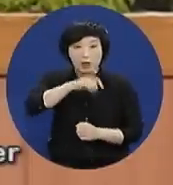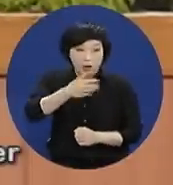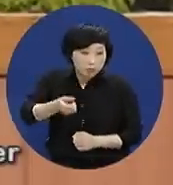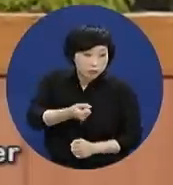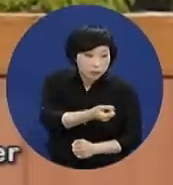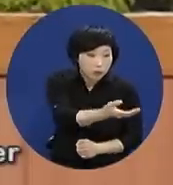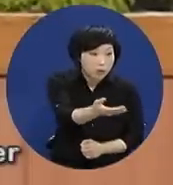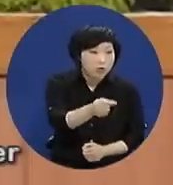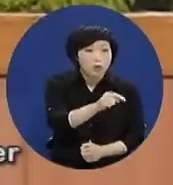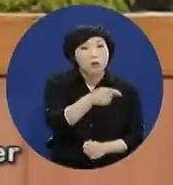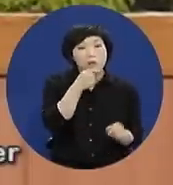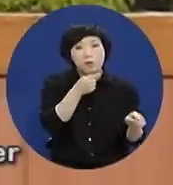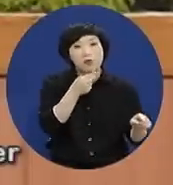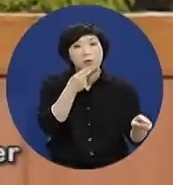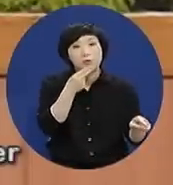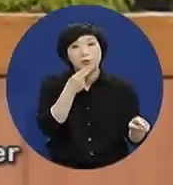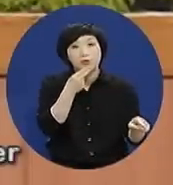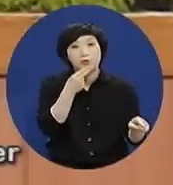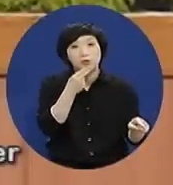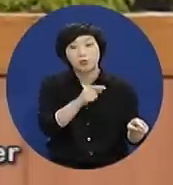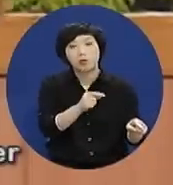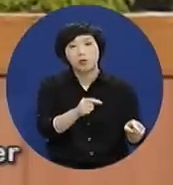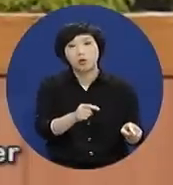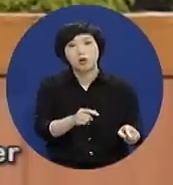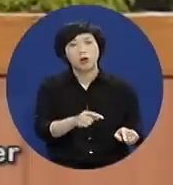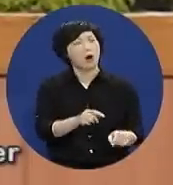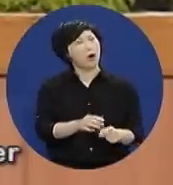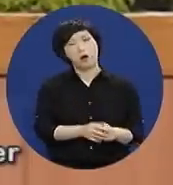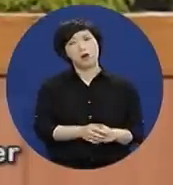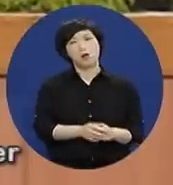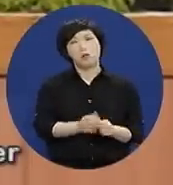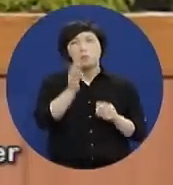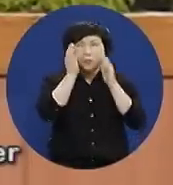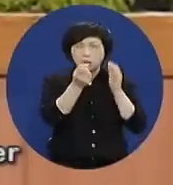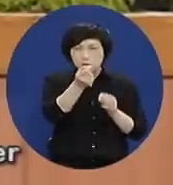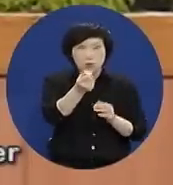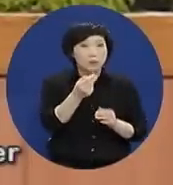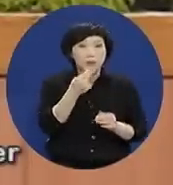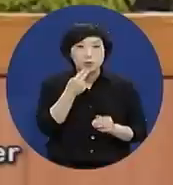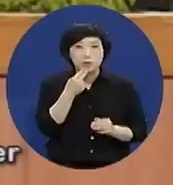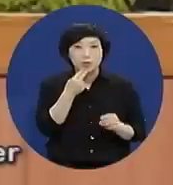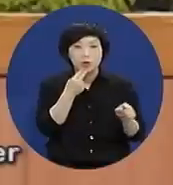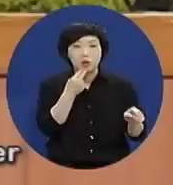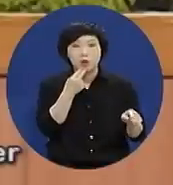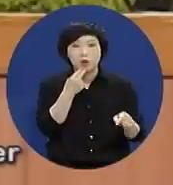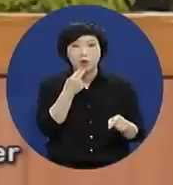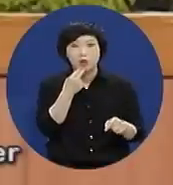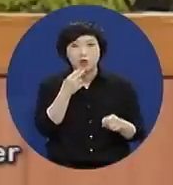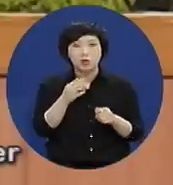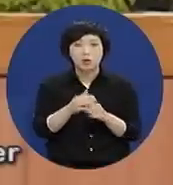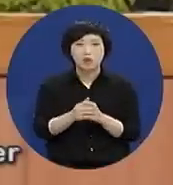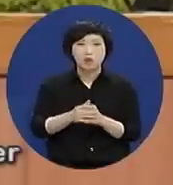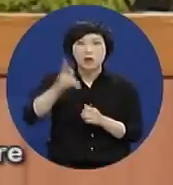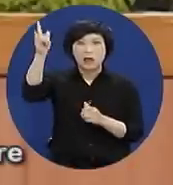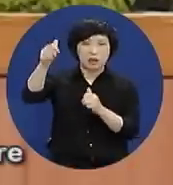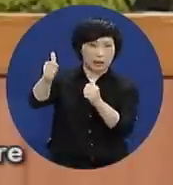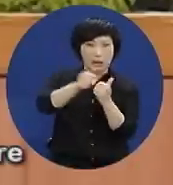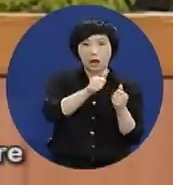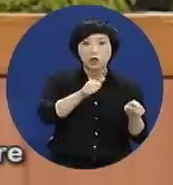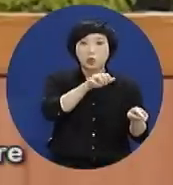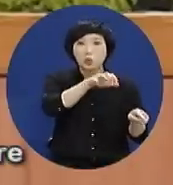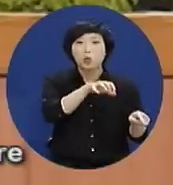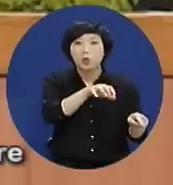水が届かないところはその無さの中で草1本